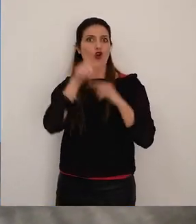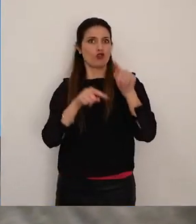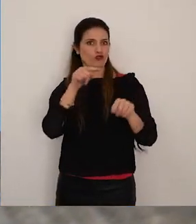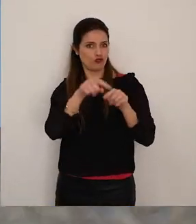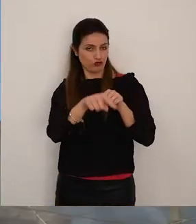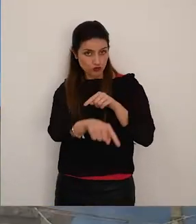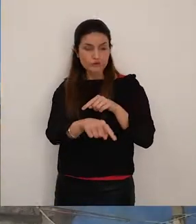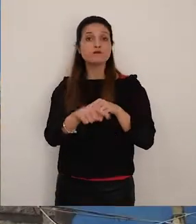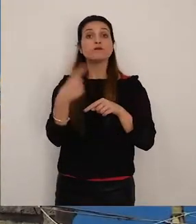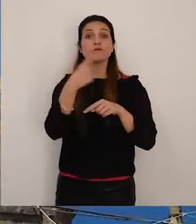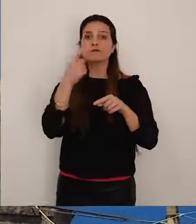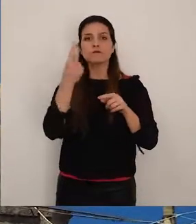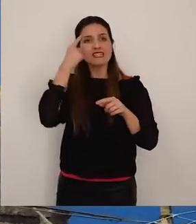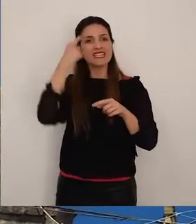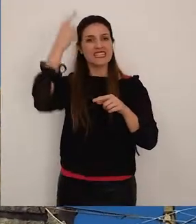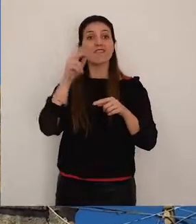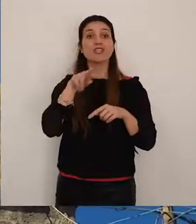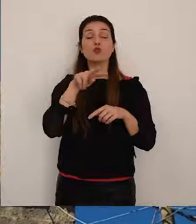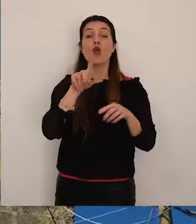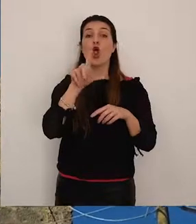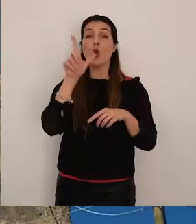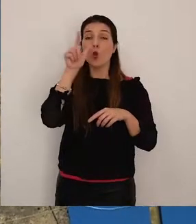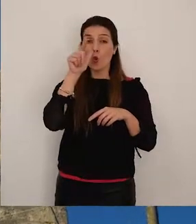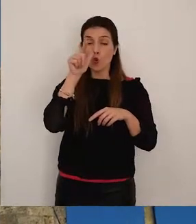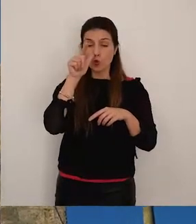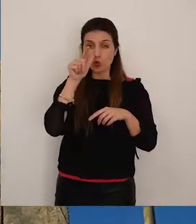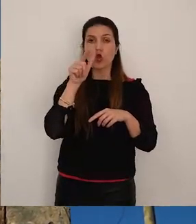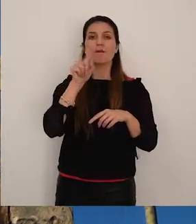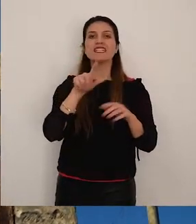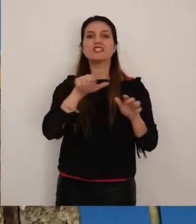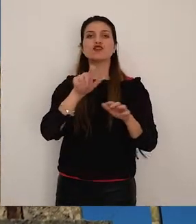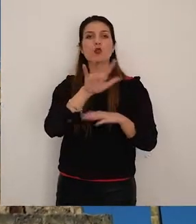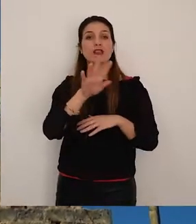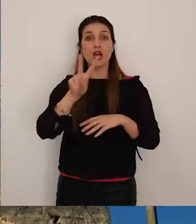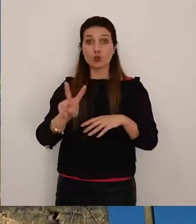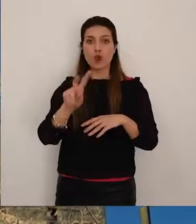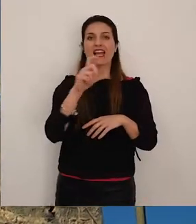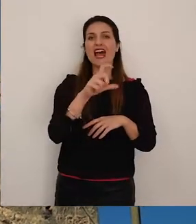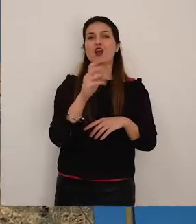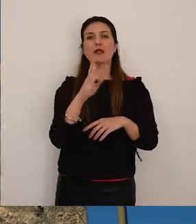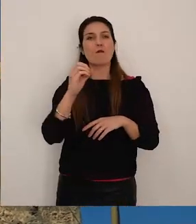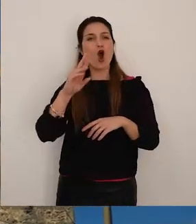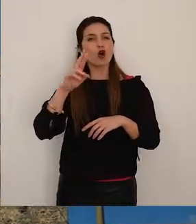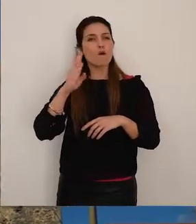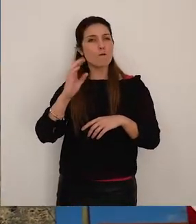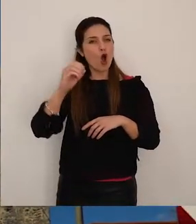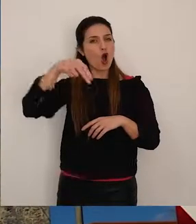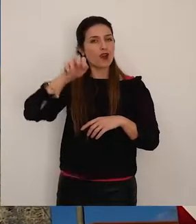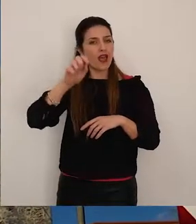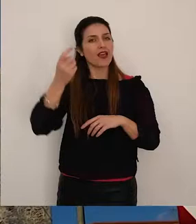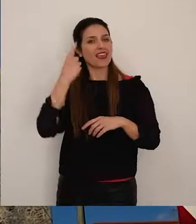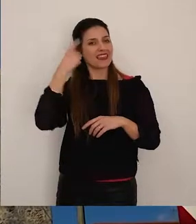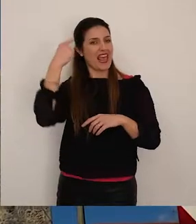fu istituita da Carlo di Borbone il 22 luglio del 1752, come evidenziato da un'epigrafe